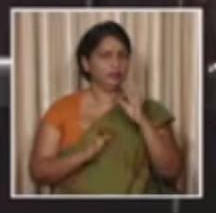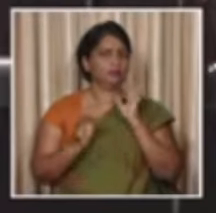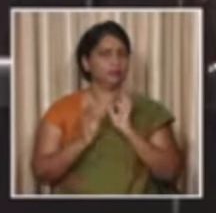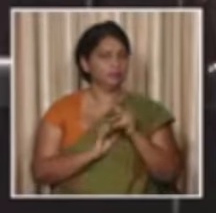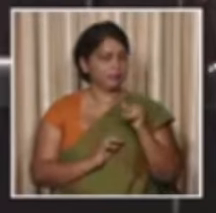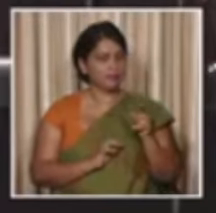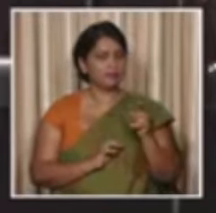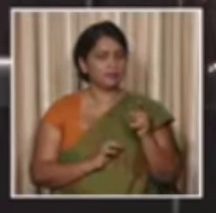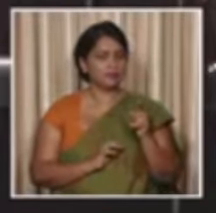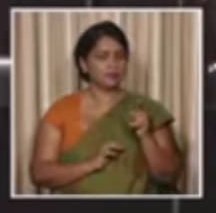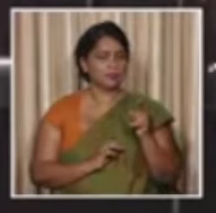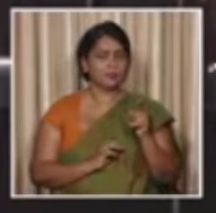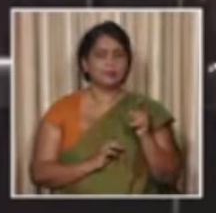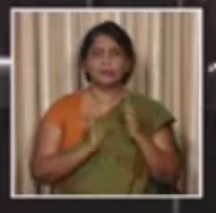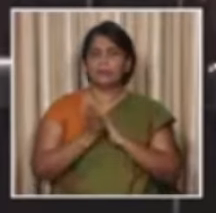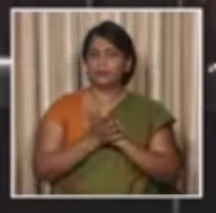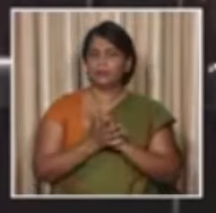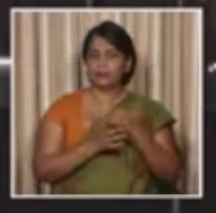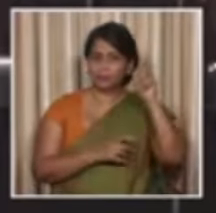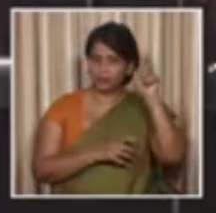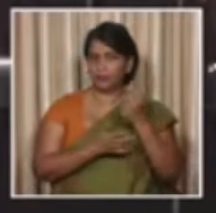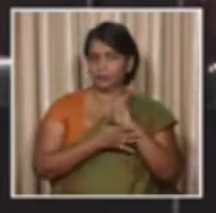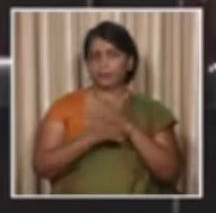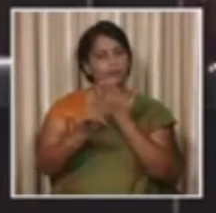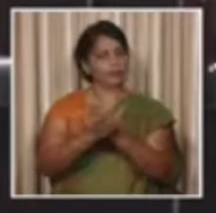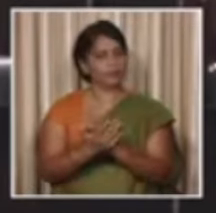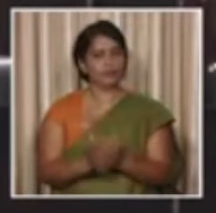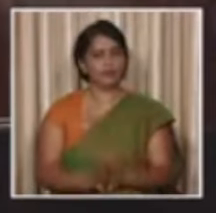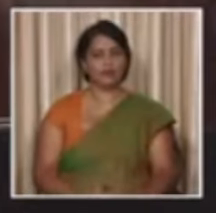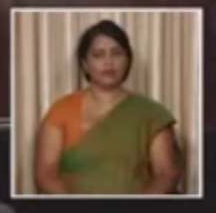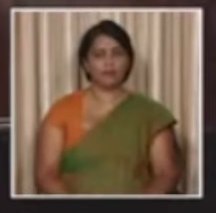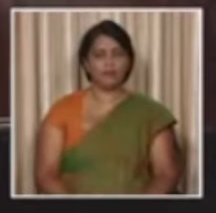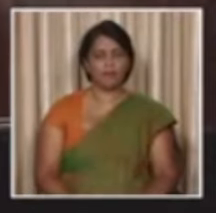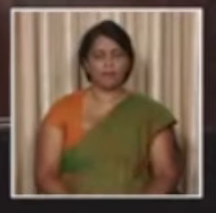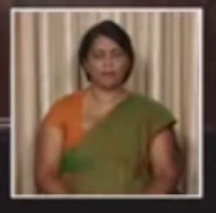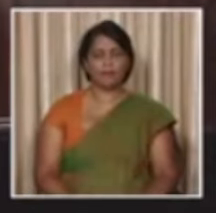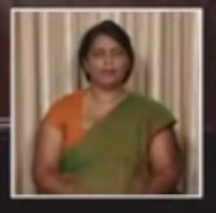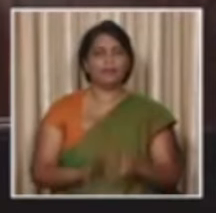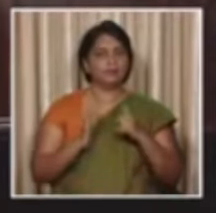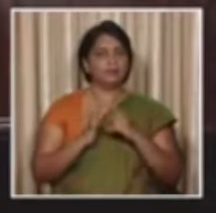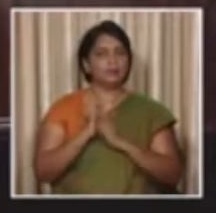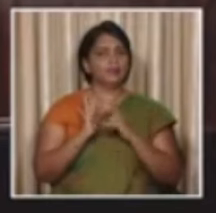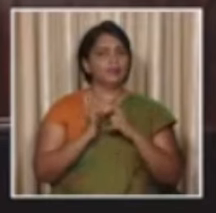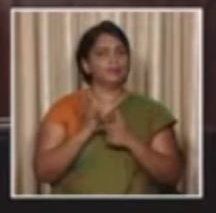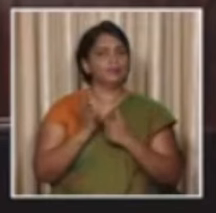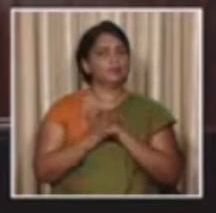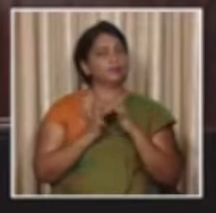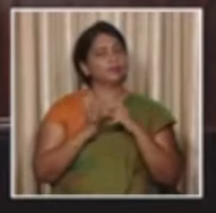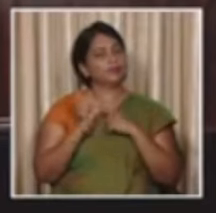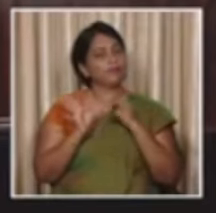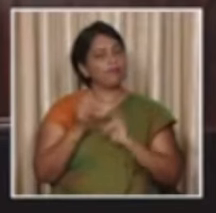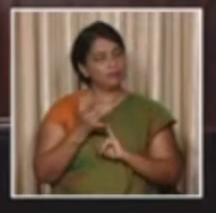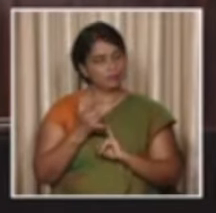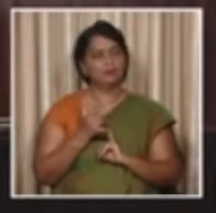పదించి ఎంఎన్ హేమంత సాల్గాదు మహతా లబుడు పెస్సం ఇదిరిపత్ కరమి గారు ఇమితియాస్ బాకేర్ మాగరం ఎత్తమా గారు